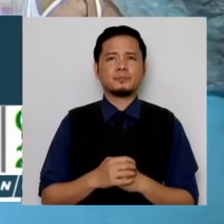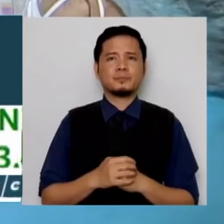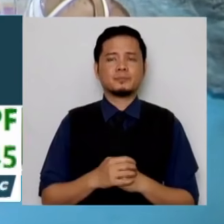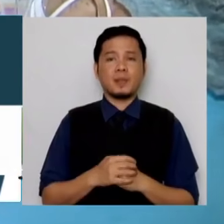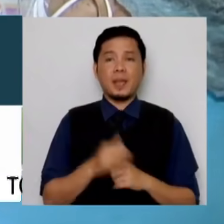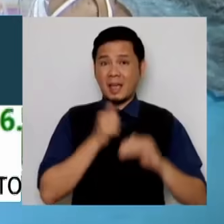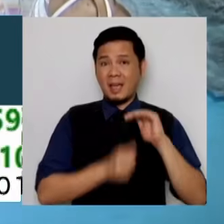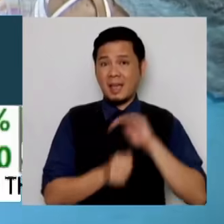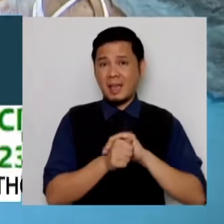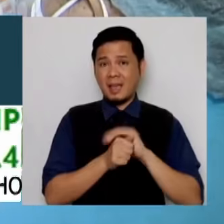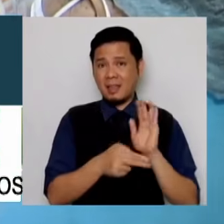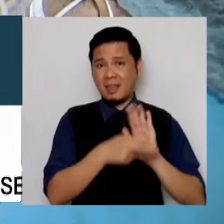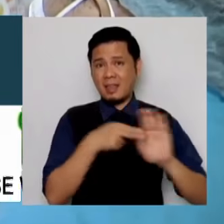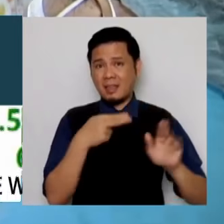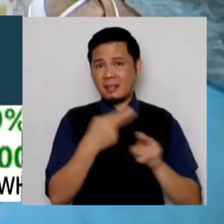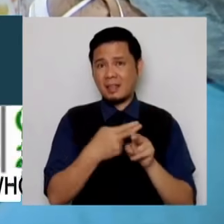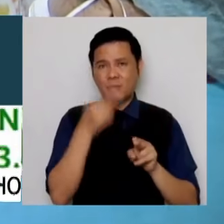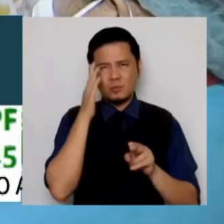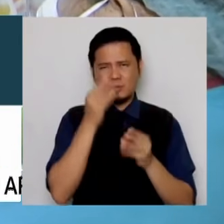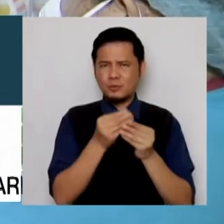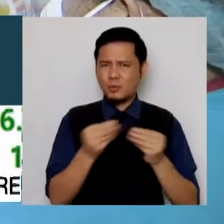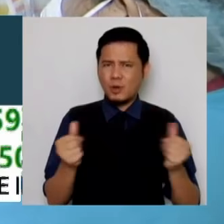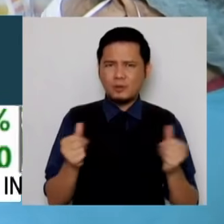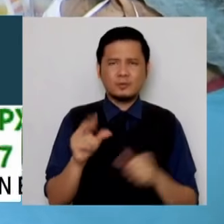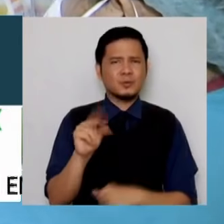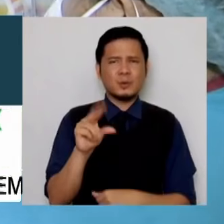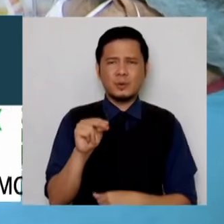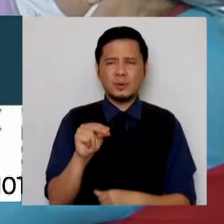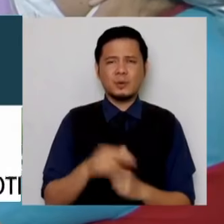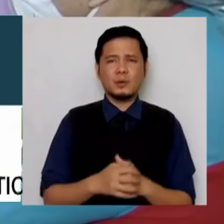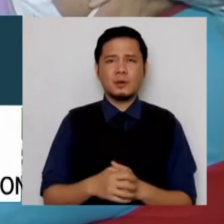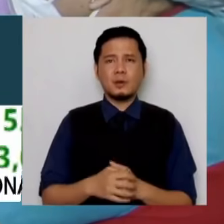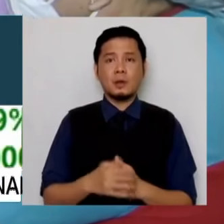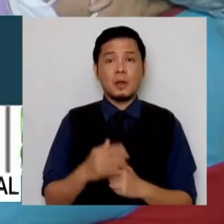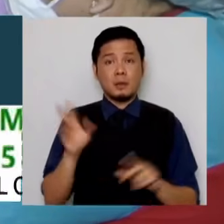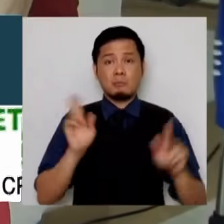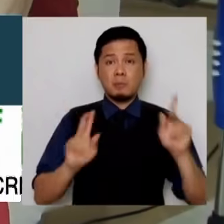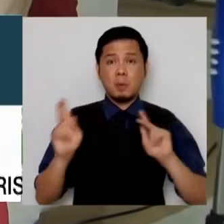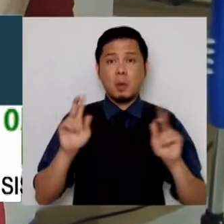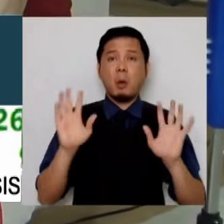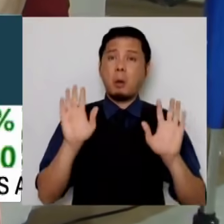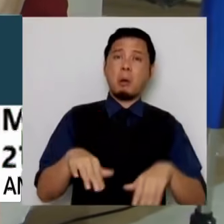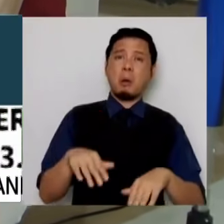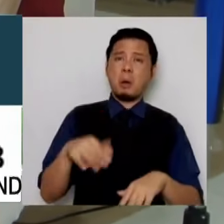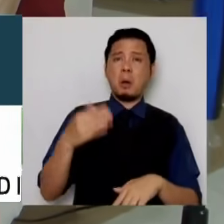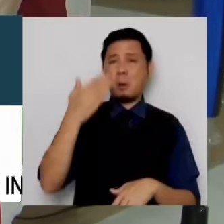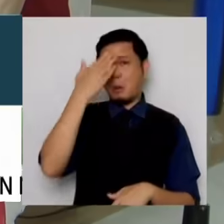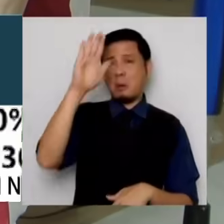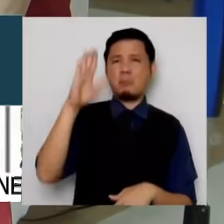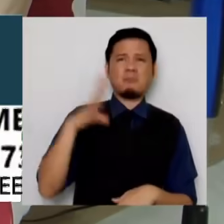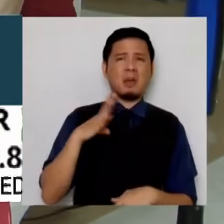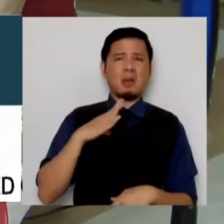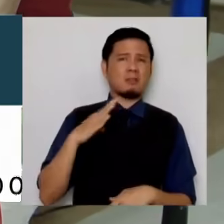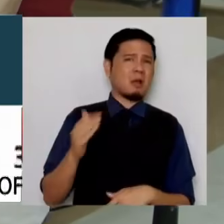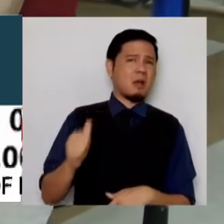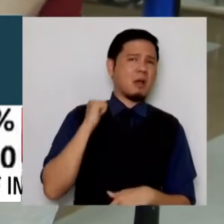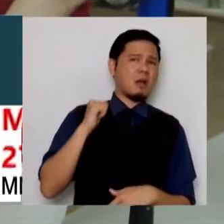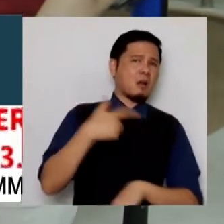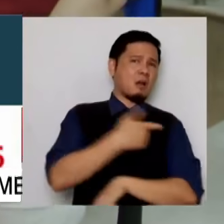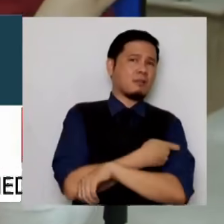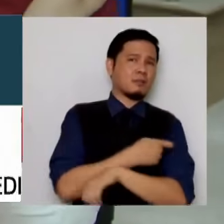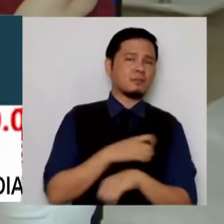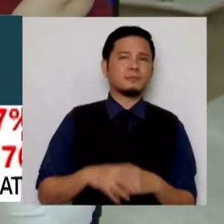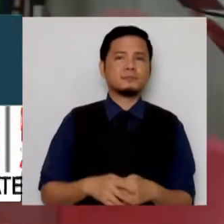brand will not solve the problems. Yeah. Ang gagawin lang ng tao dyan, o hindi namin alam yung bakuna, hindi na lang kami magpapabakuna, di ba? Yun na nga